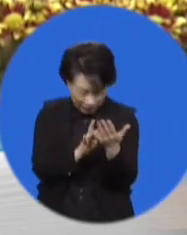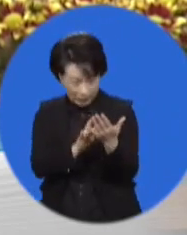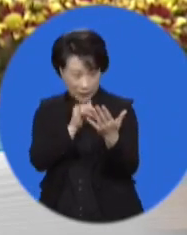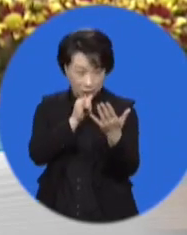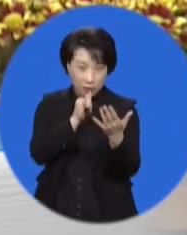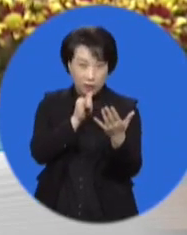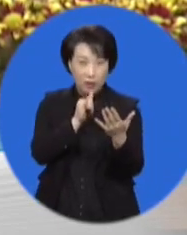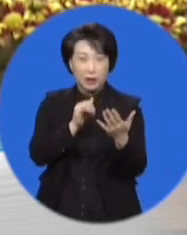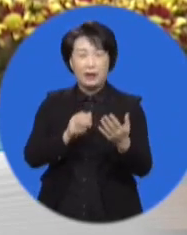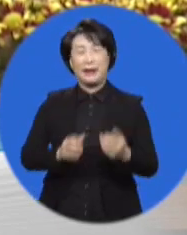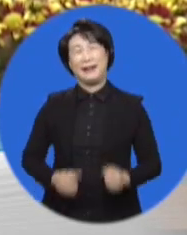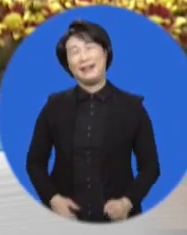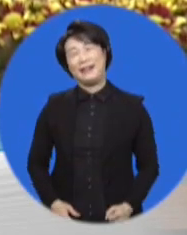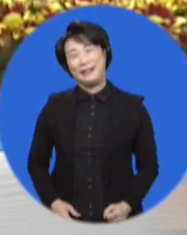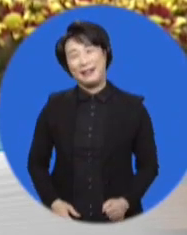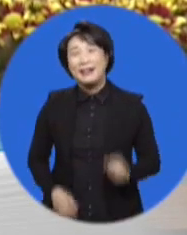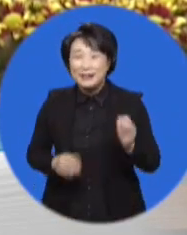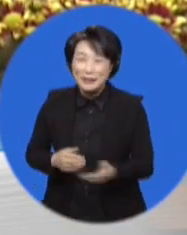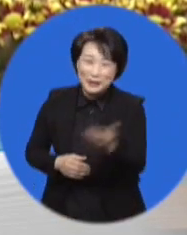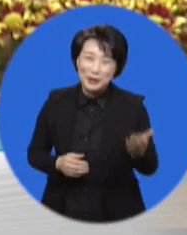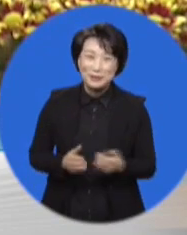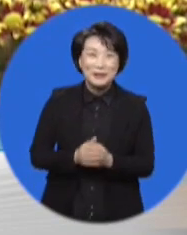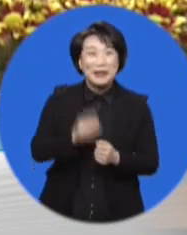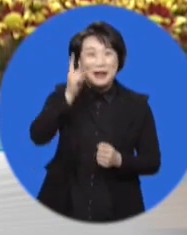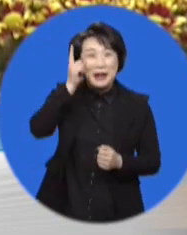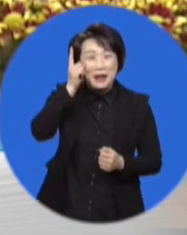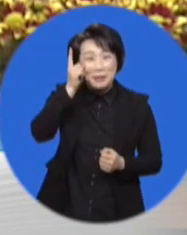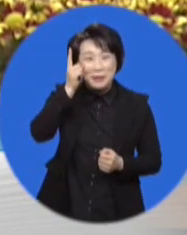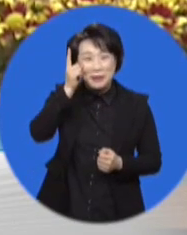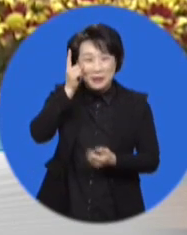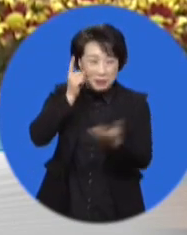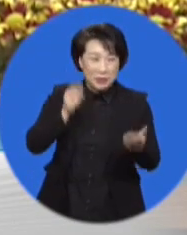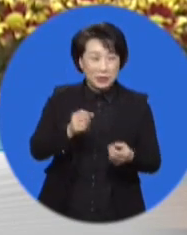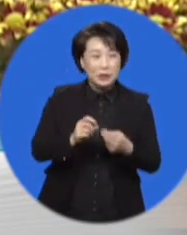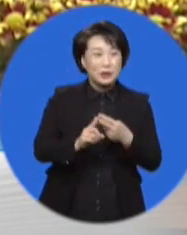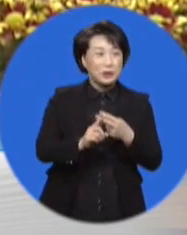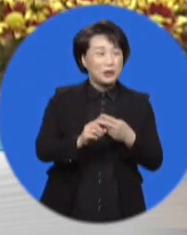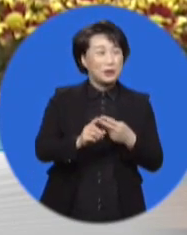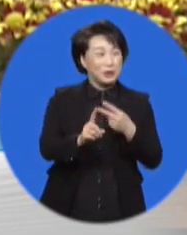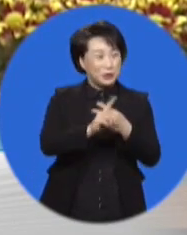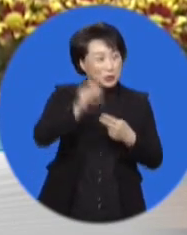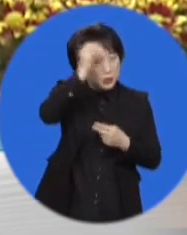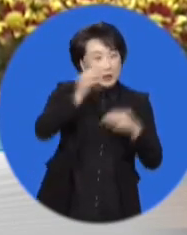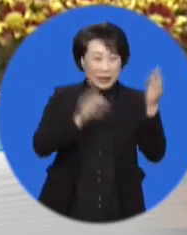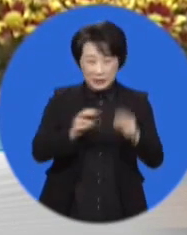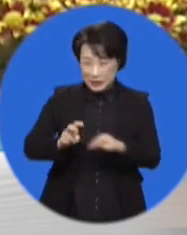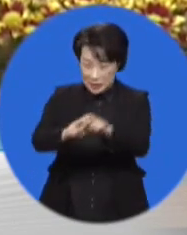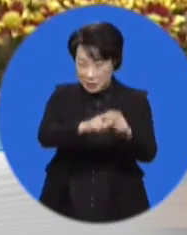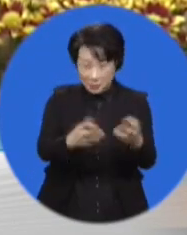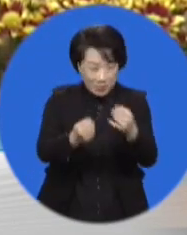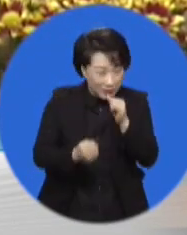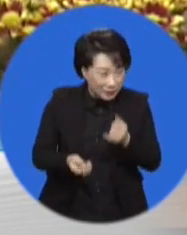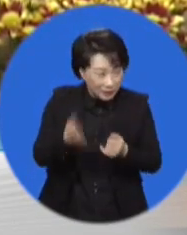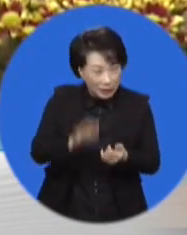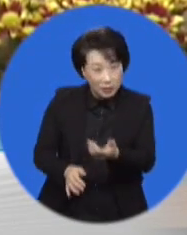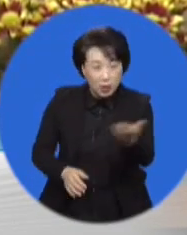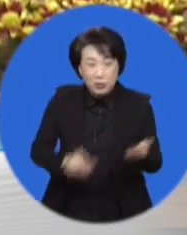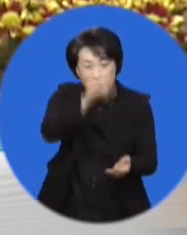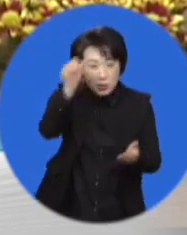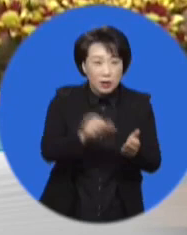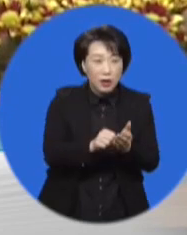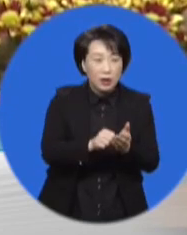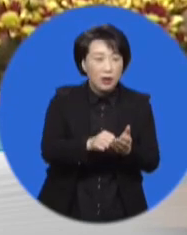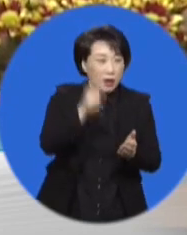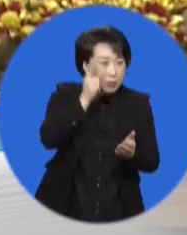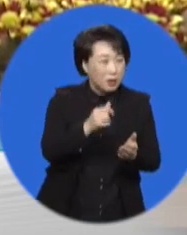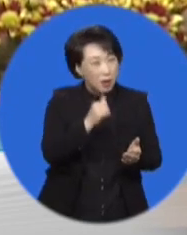여러분 스마트폰이 이 중고등학생들 많이 안 줬는데 너 인생